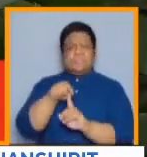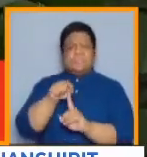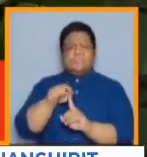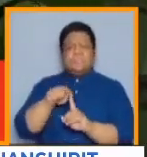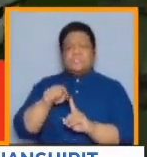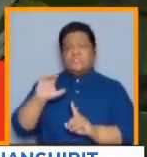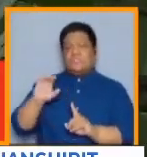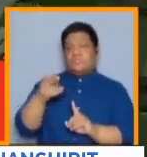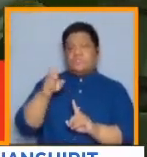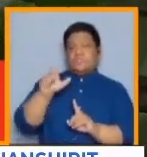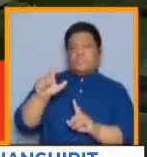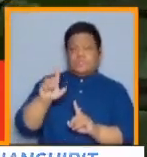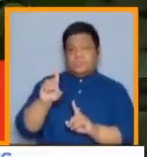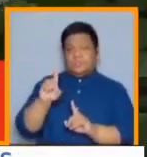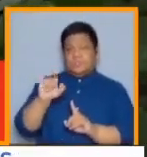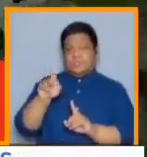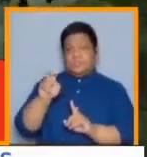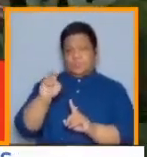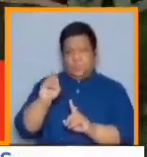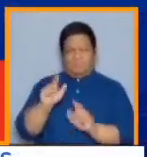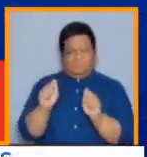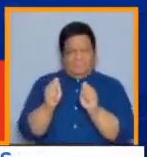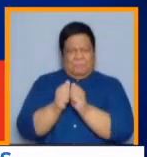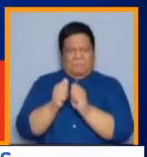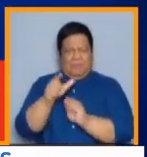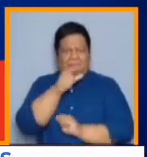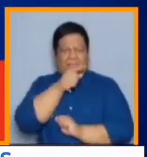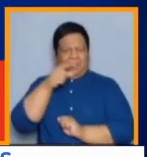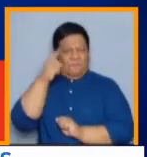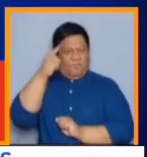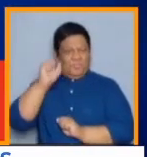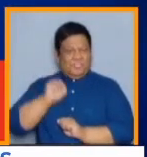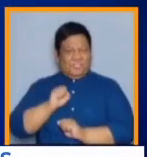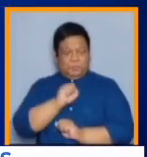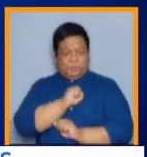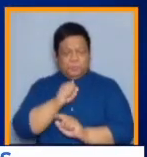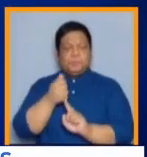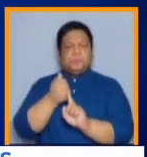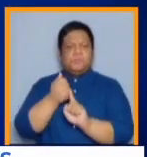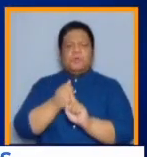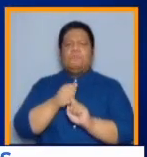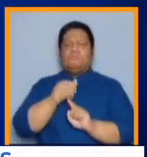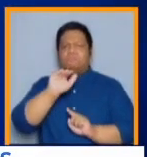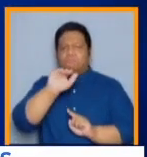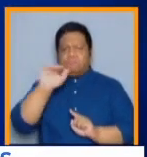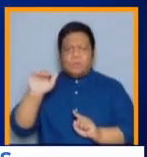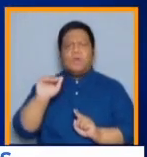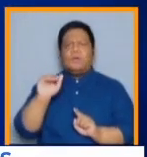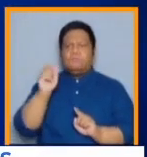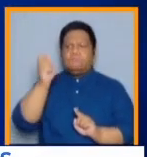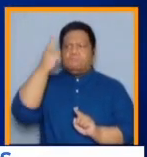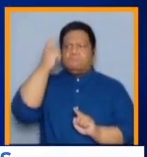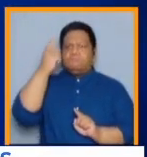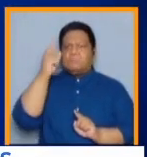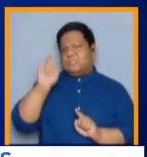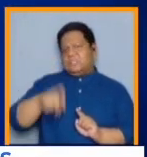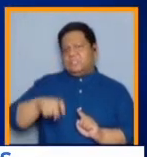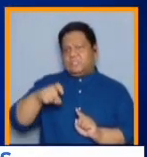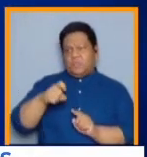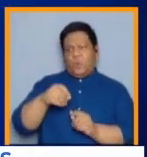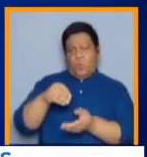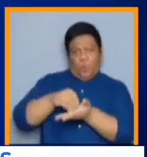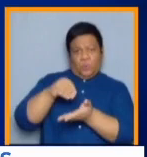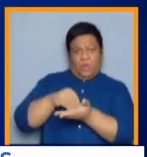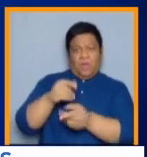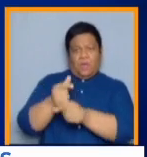senatorial aspirant at human rights lawyer Chel Diokno. Nauunawaan naman daw ni Diokno na kailangan umutang para matugunan ang pangangailangan ng